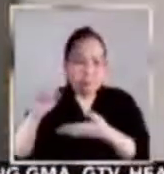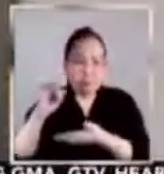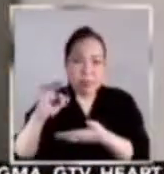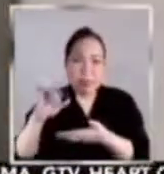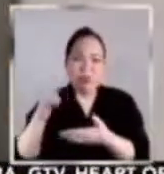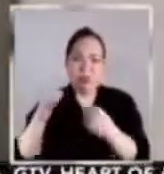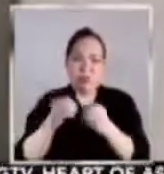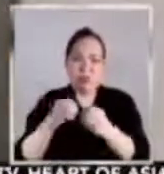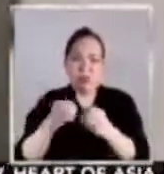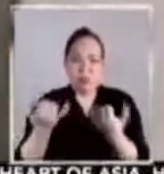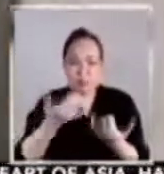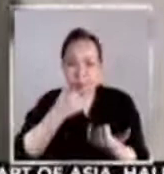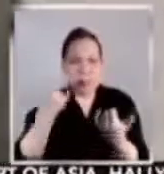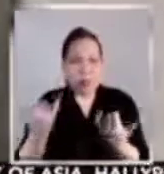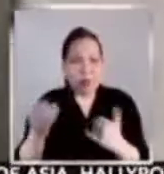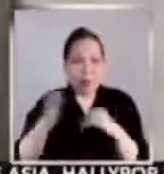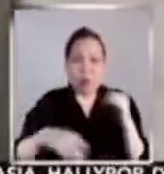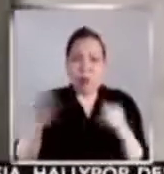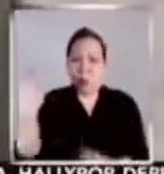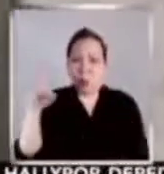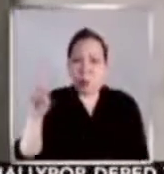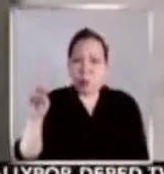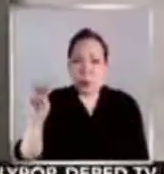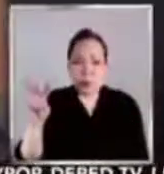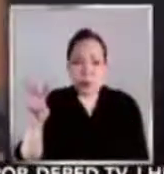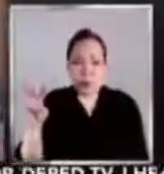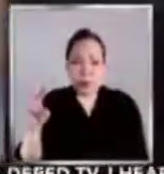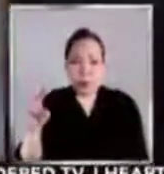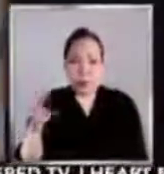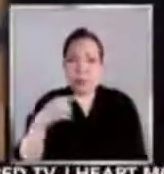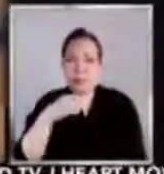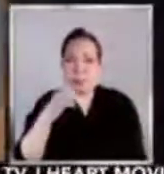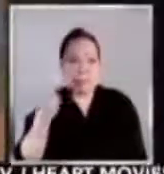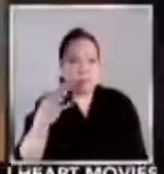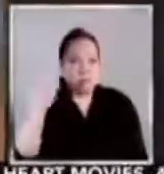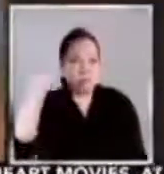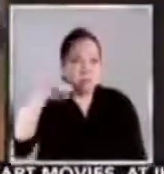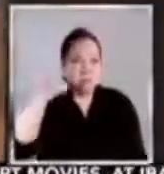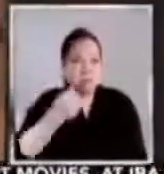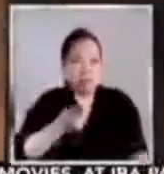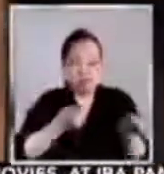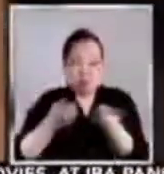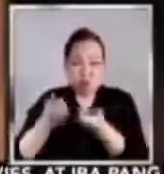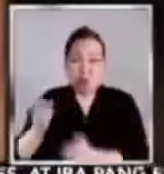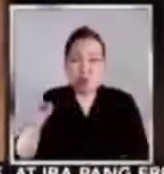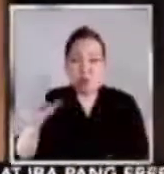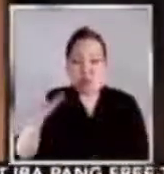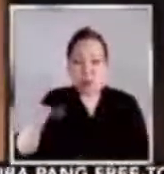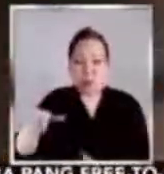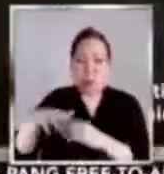elections. Umabot sa mahigit 3,000 ang gun ban violations at 245 naman ang vote buying incidents.